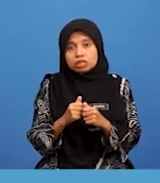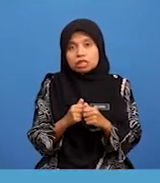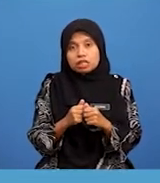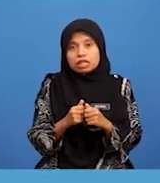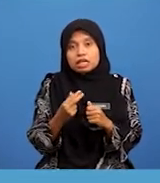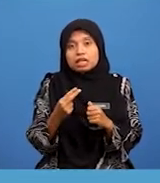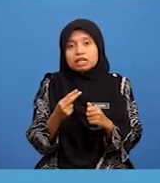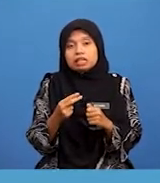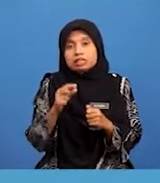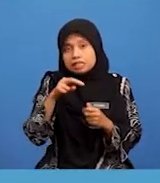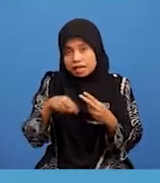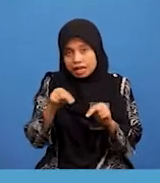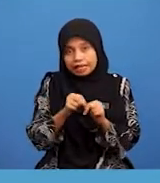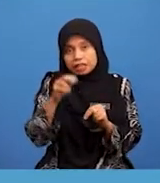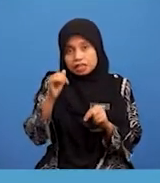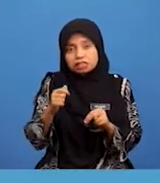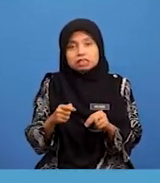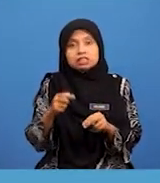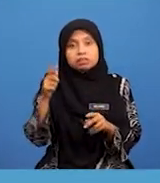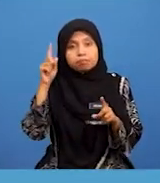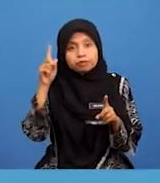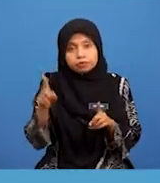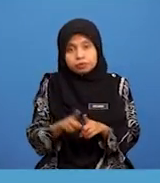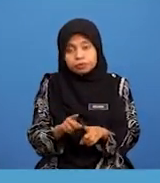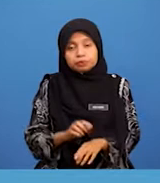nisbah yang dipersetujui.